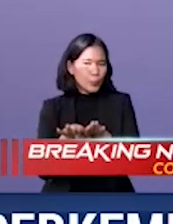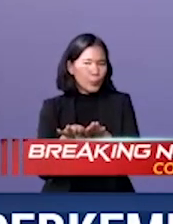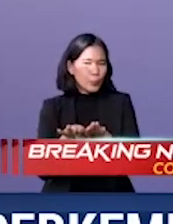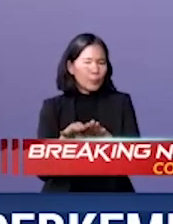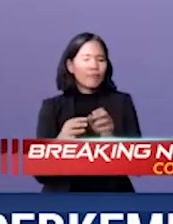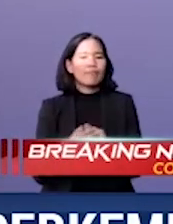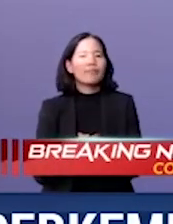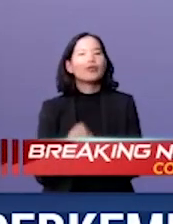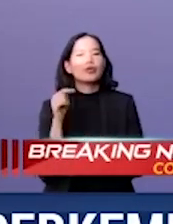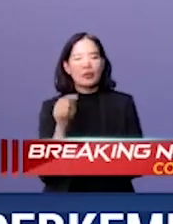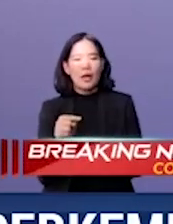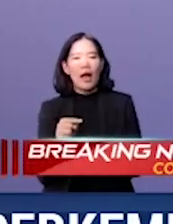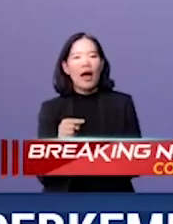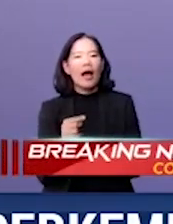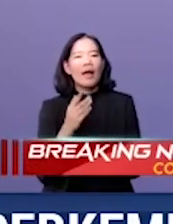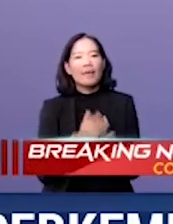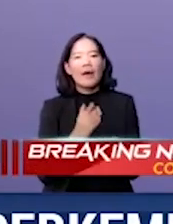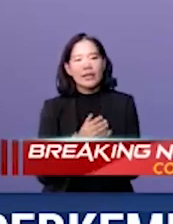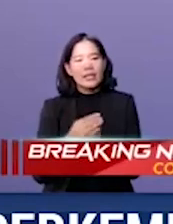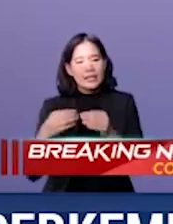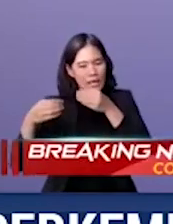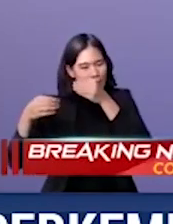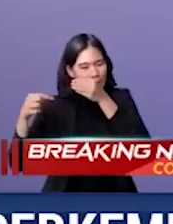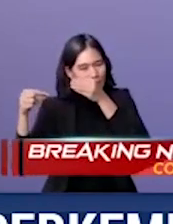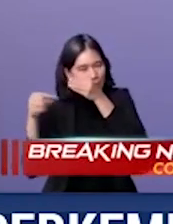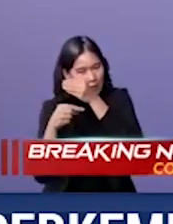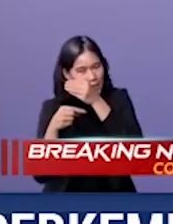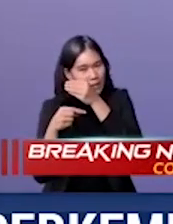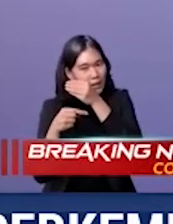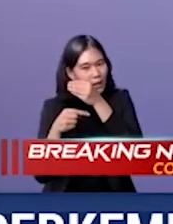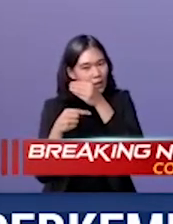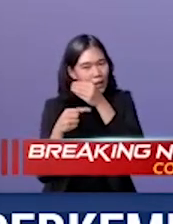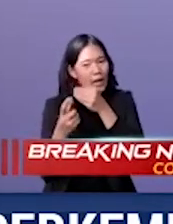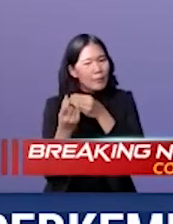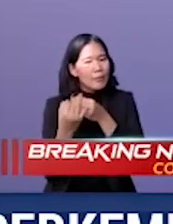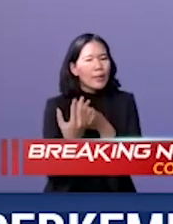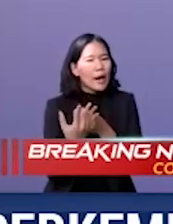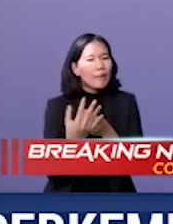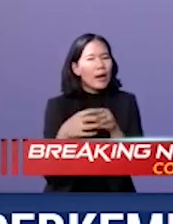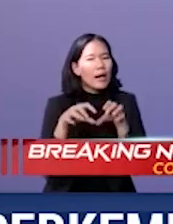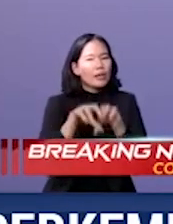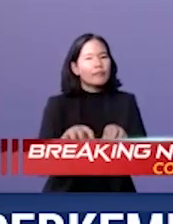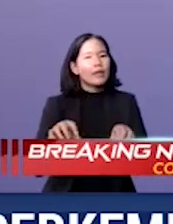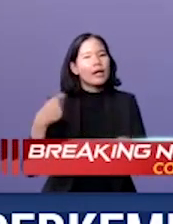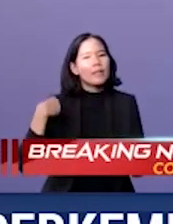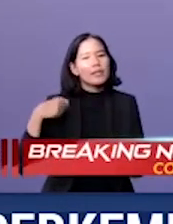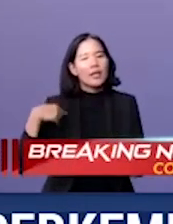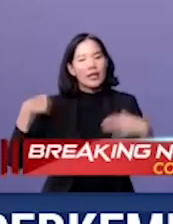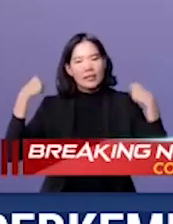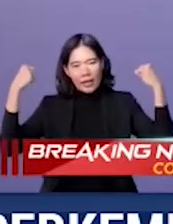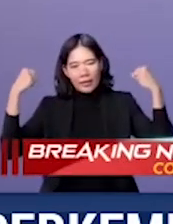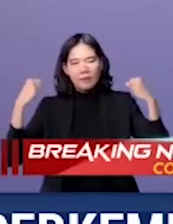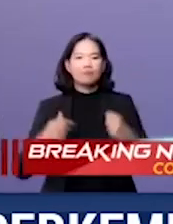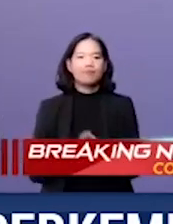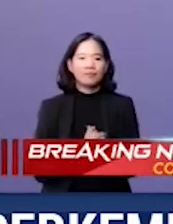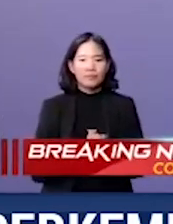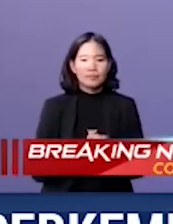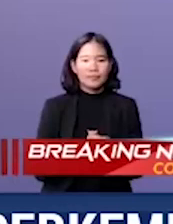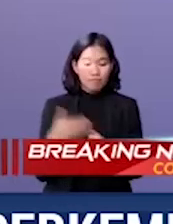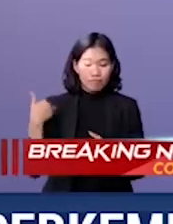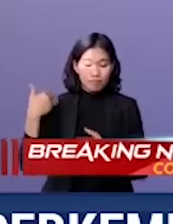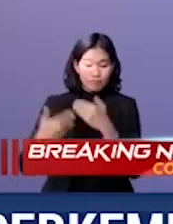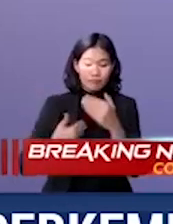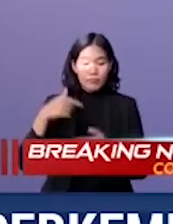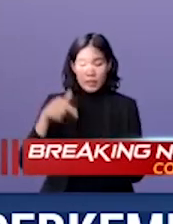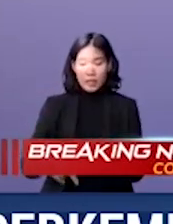sehingga hanya terbatas pada pemeriksaan yang dilaksanakan oleh jejaring laboratorium Kementerian Kesehatan Hai Sampai